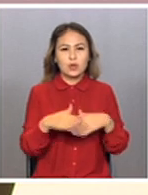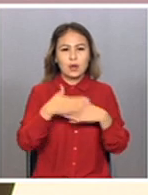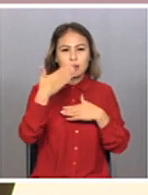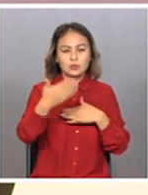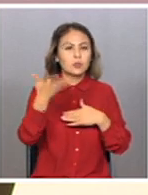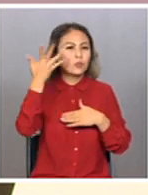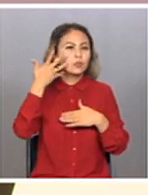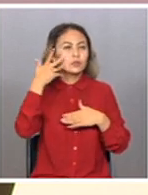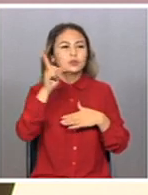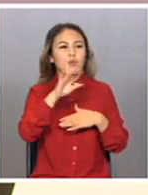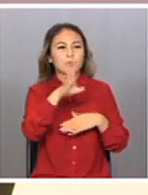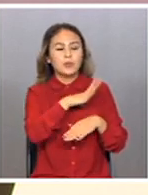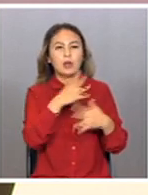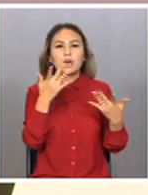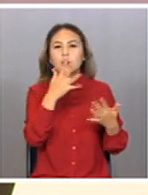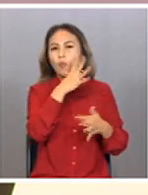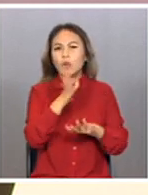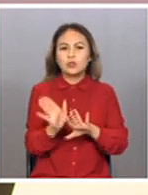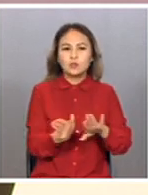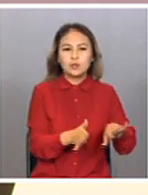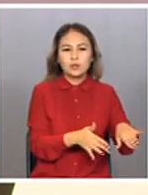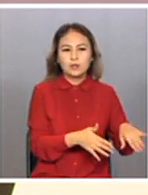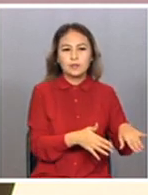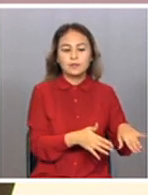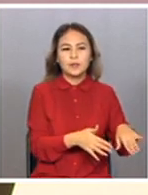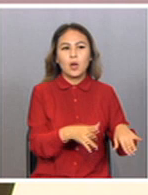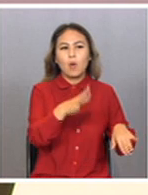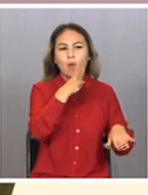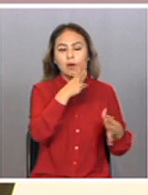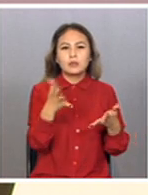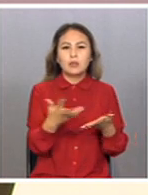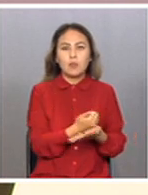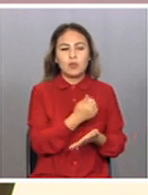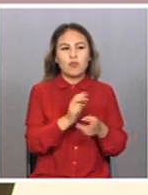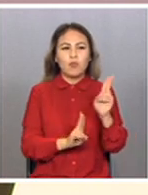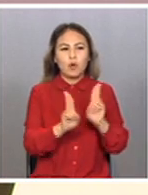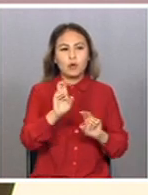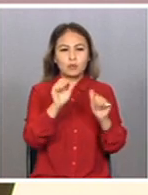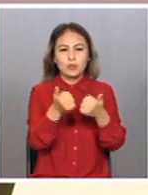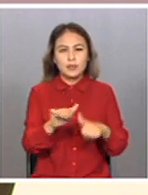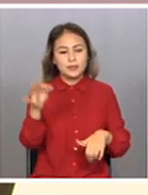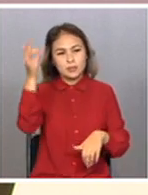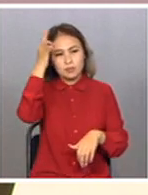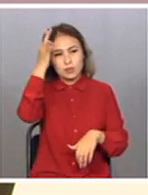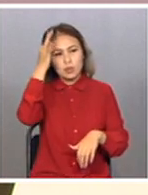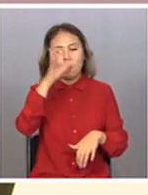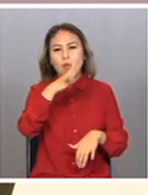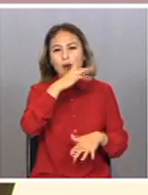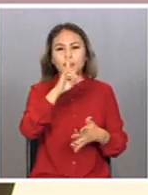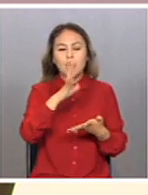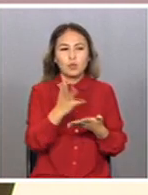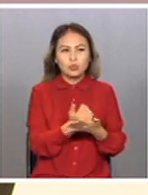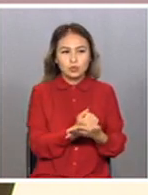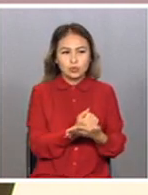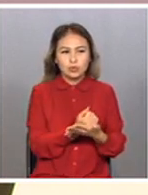өту үшін қанша уақыт жұмсайды? Уақытты табу формуласын есімізге түсіреміз. Уақытты табу